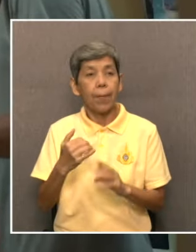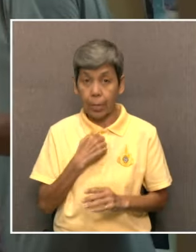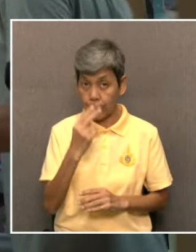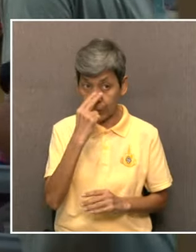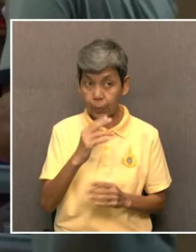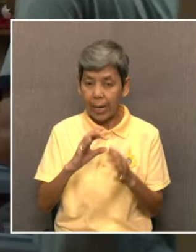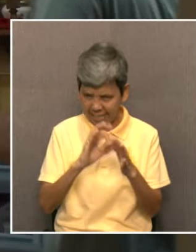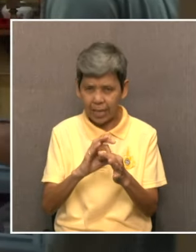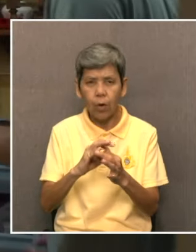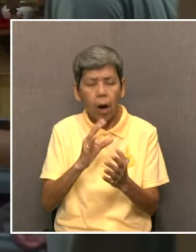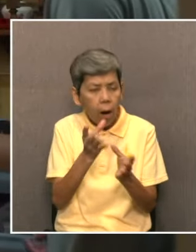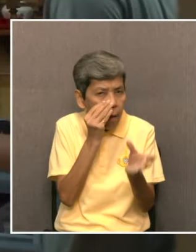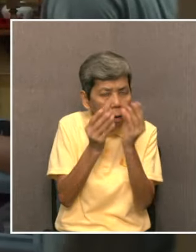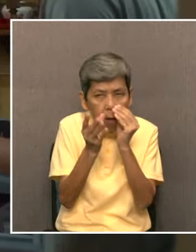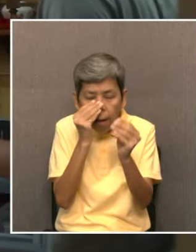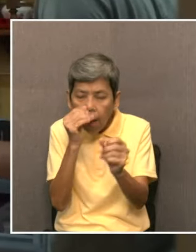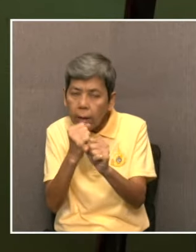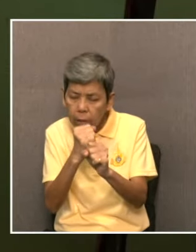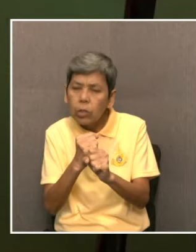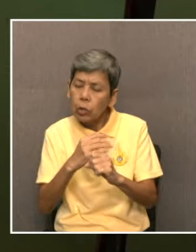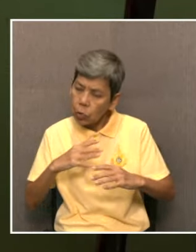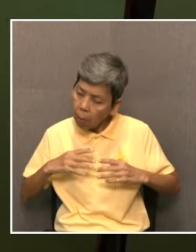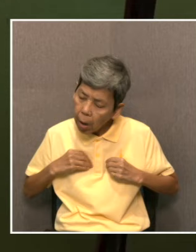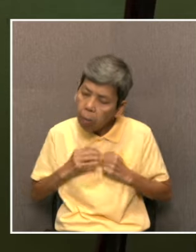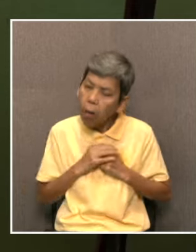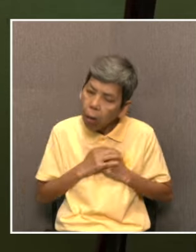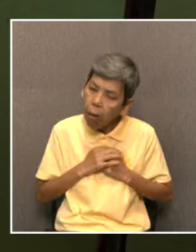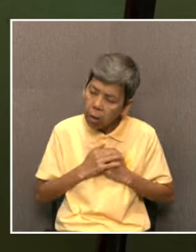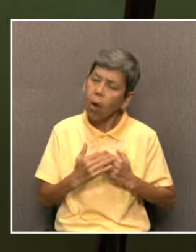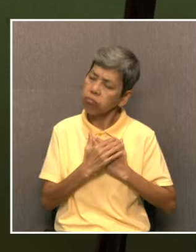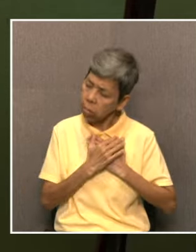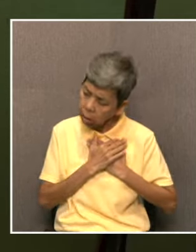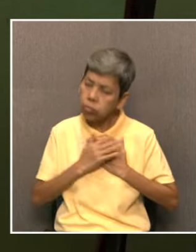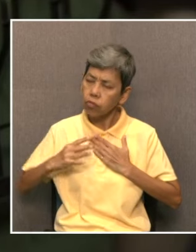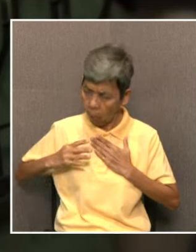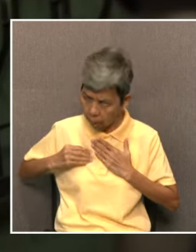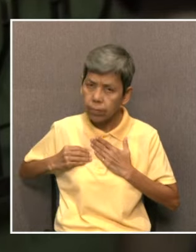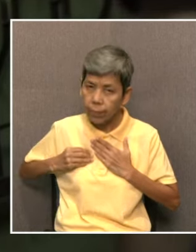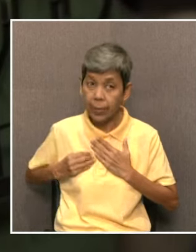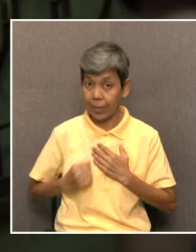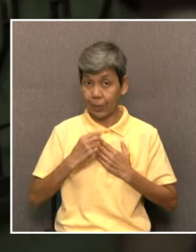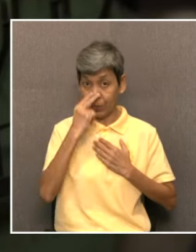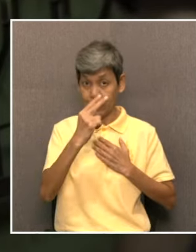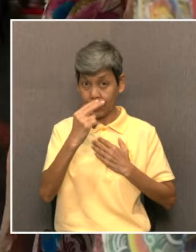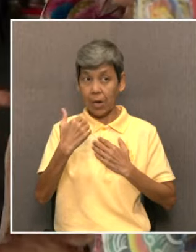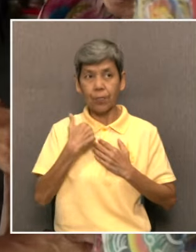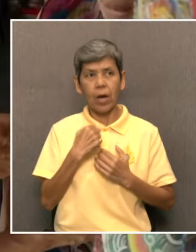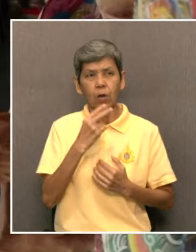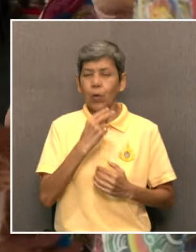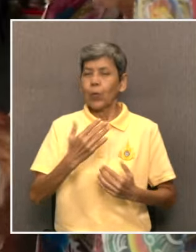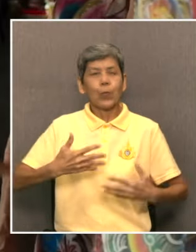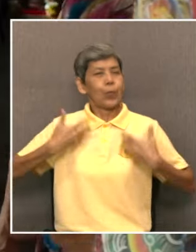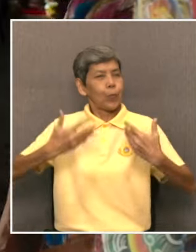ที่เกี่ยวกับการเรียนรู้และการยอมรับค่านิยมแห่งความกตัญญูภาพยนตร์นี้ไม่เพียงแต่สร้างความบันเ